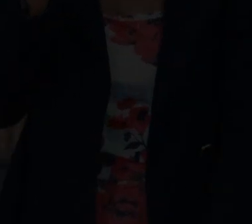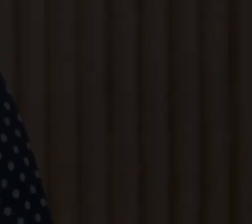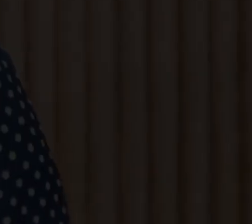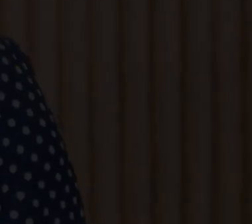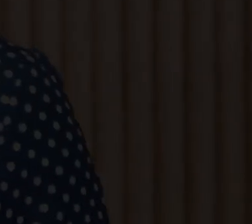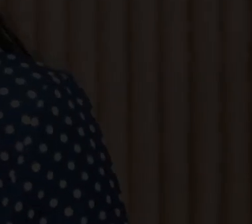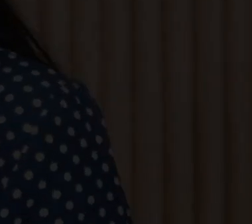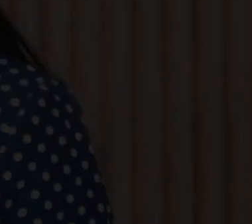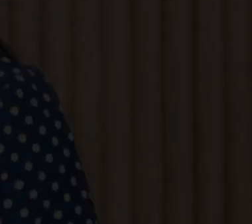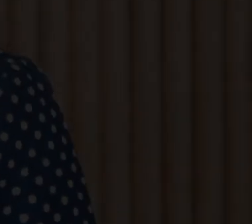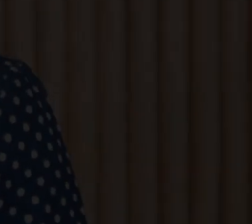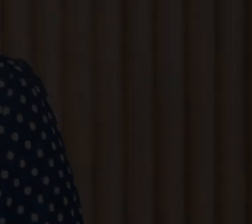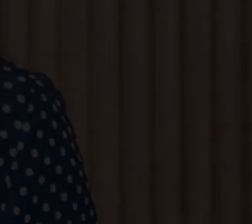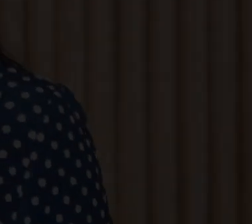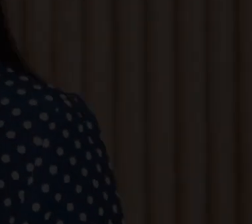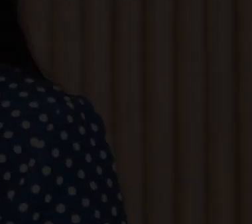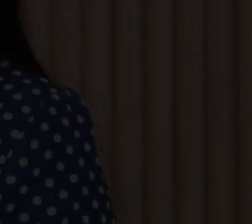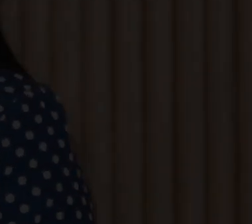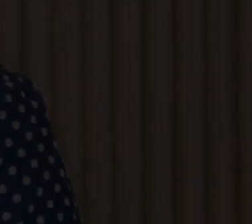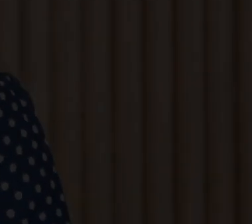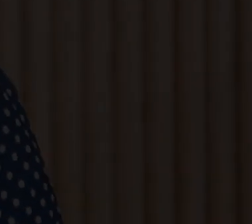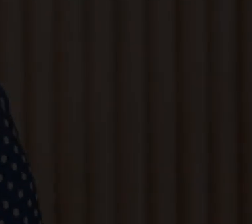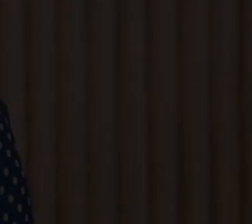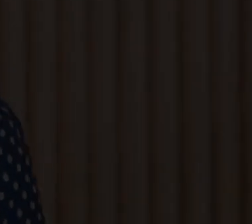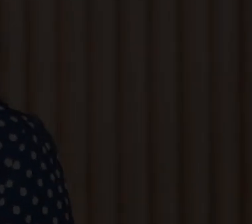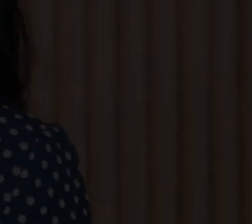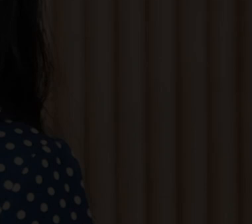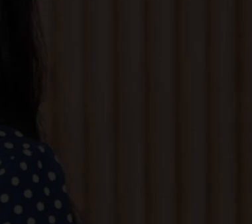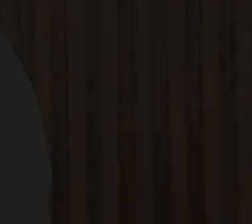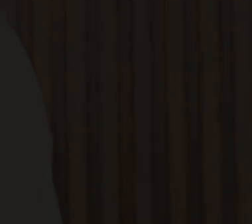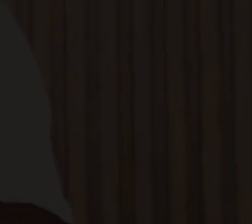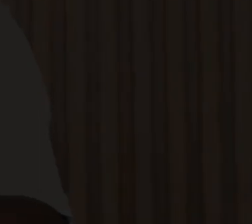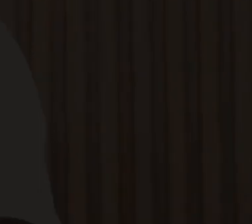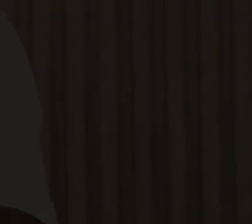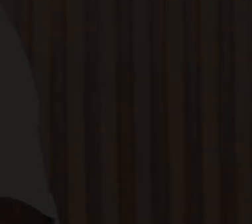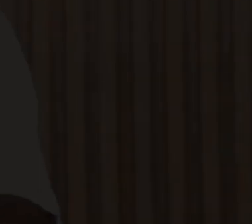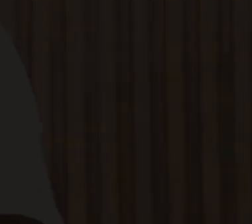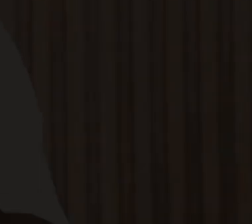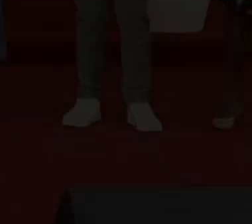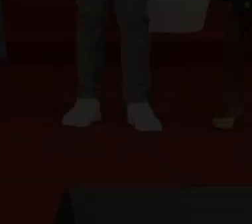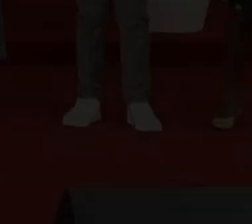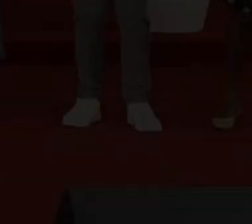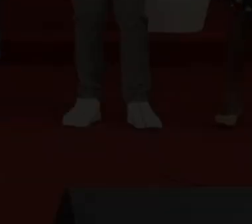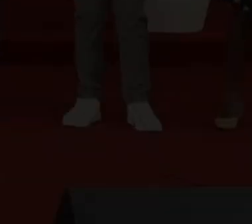nekukasika Jesuzve ari kudzoka